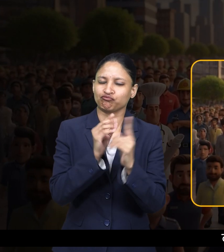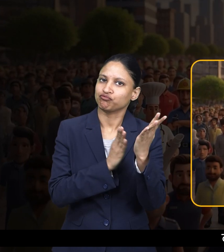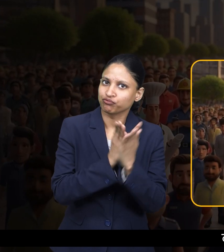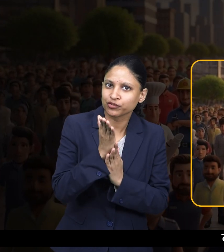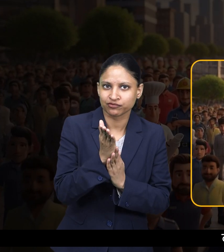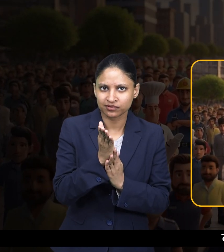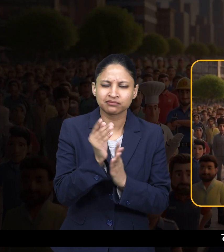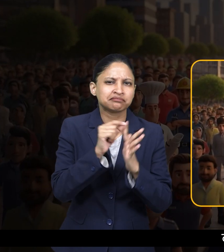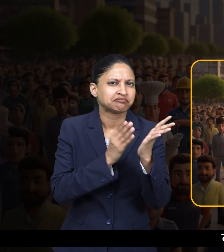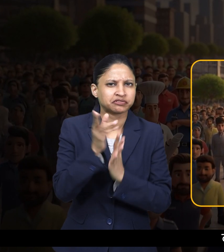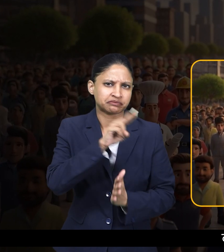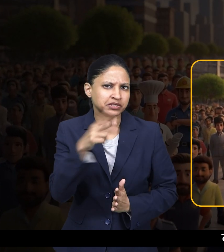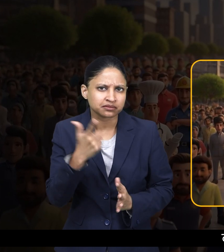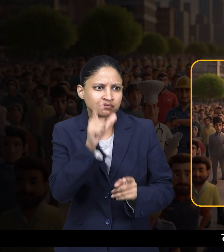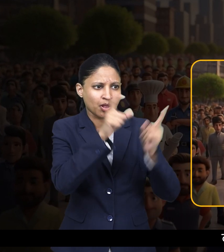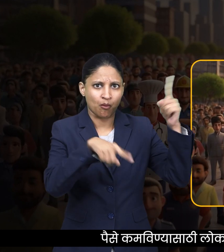व्यवसाय.